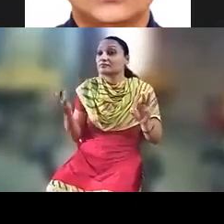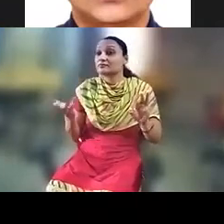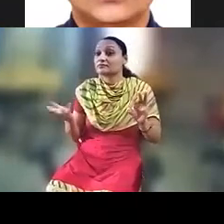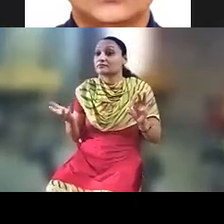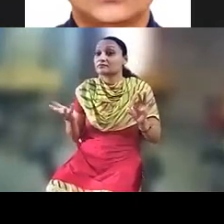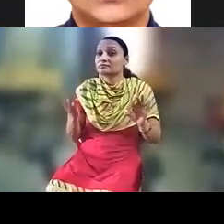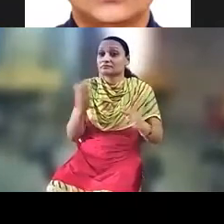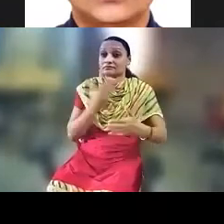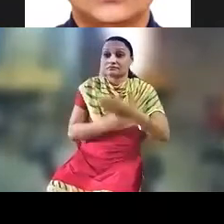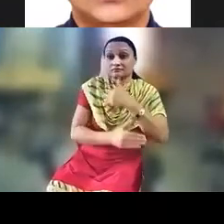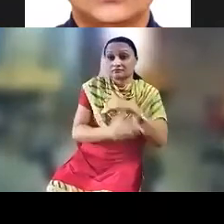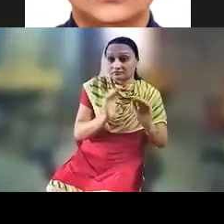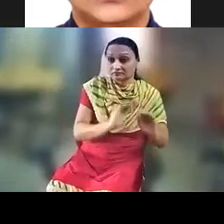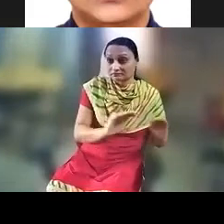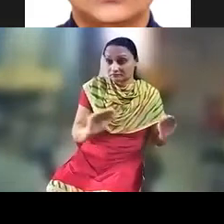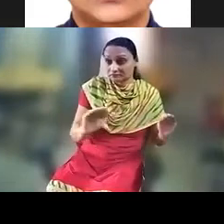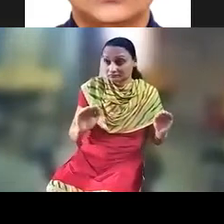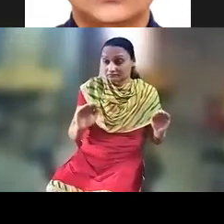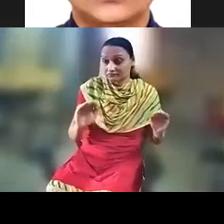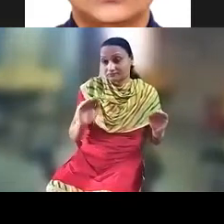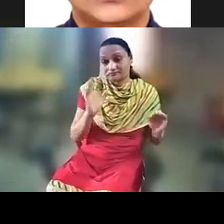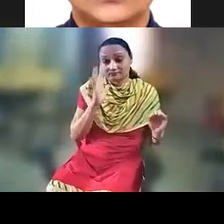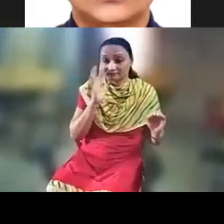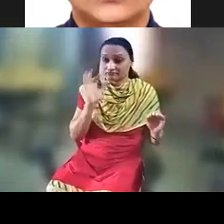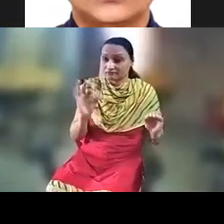डिसेबल्ड बच्चों के लिए और भी ज्यादा इंपॉर्टेंट है।